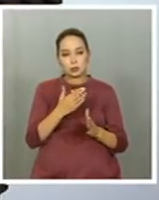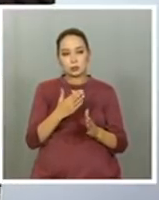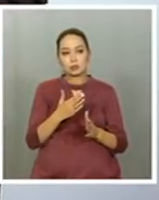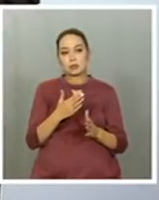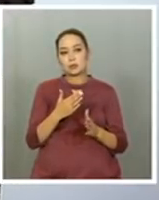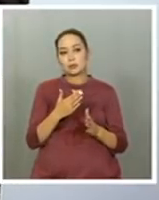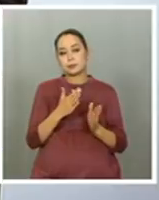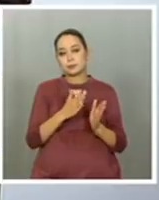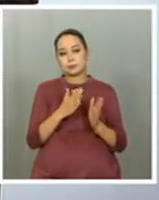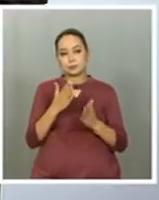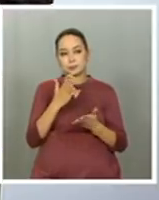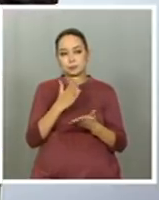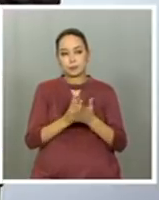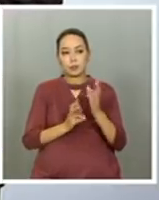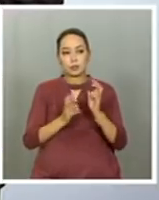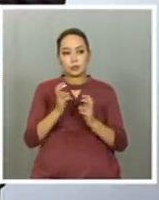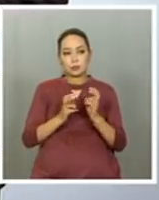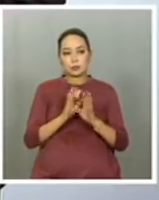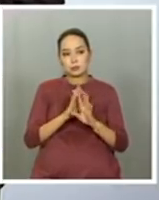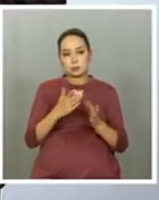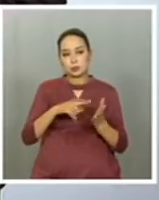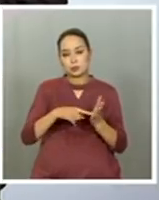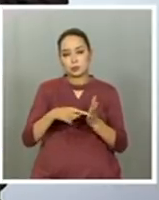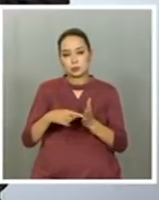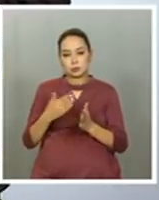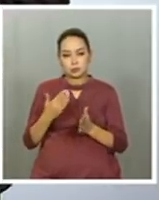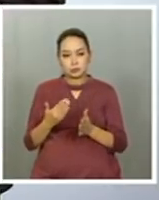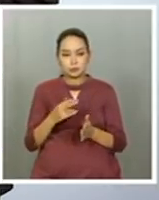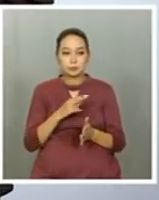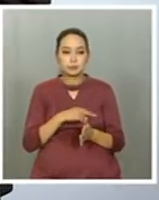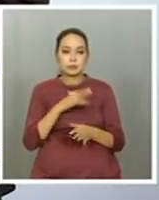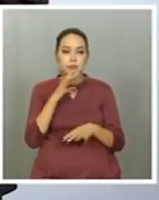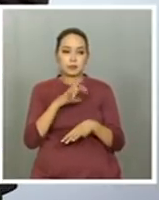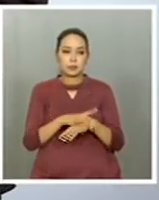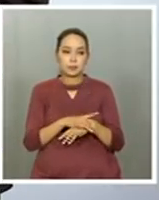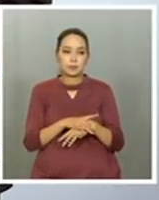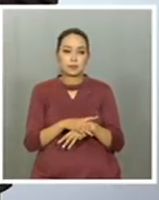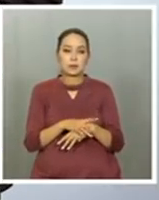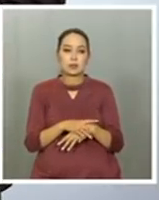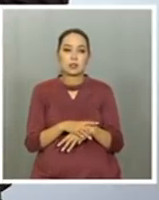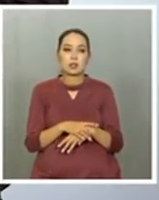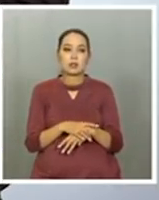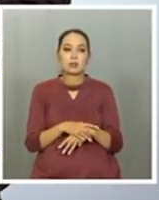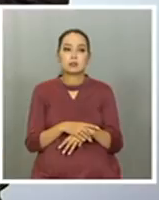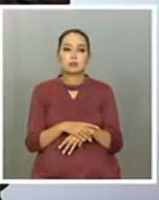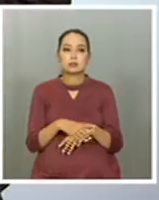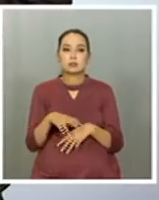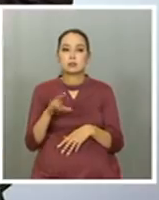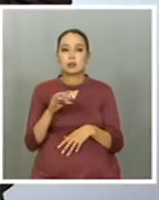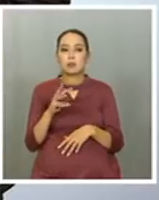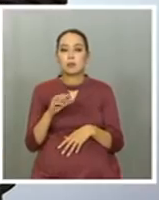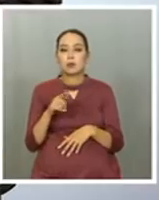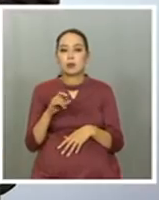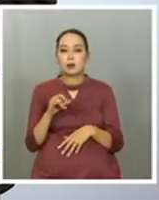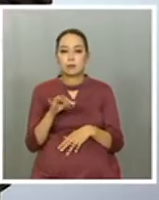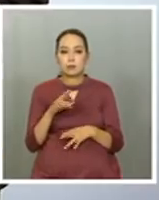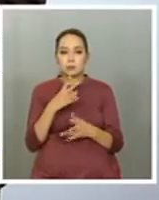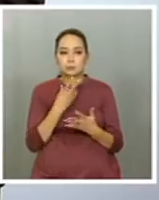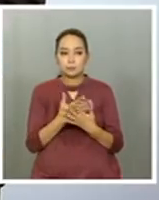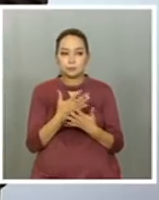болады. Өндірістік емес нысандардың жиынтығы факторы және де демографиялық белгілер, сонымен